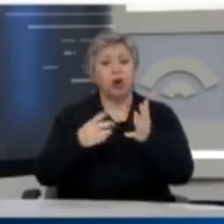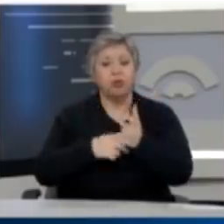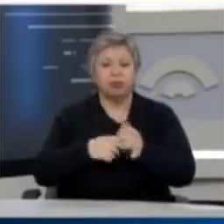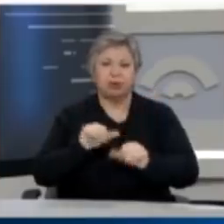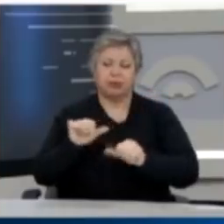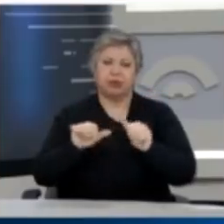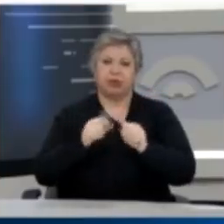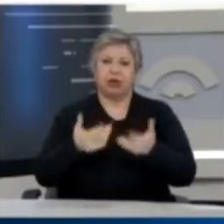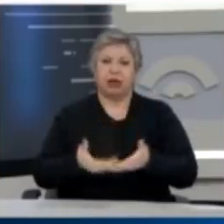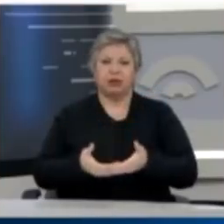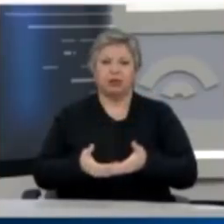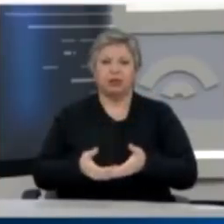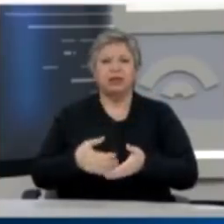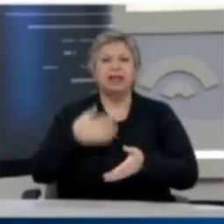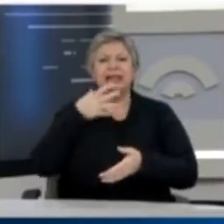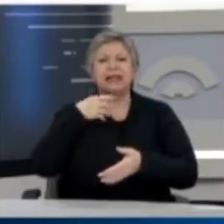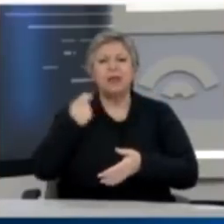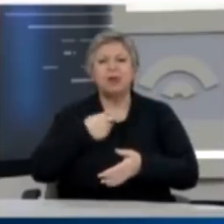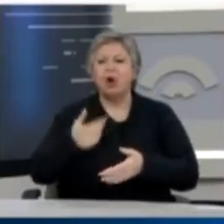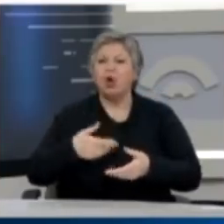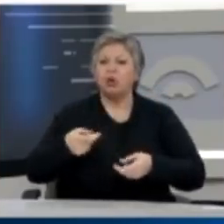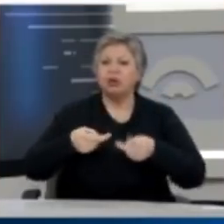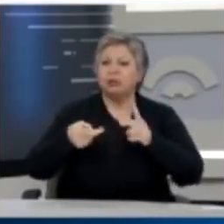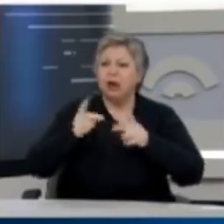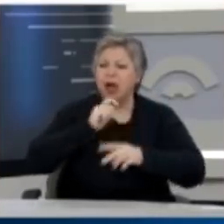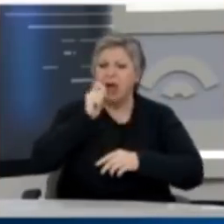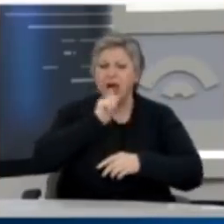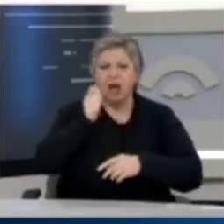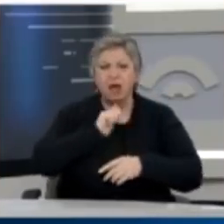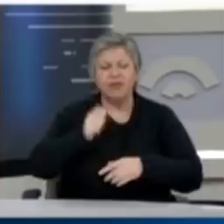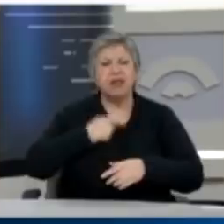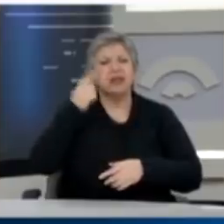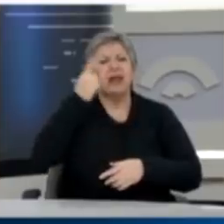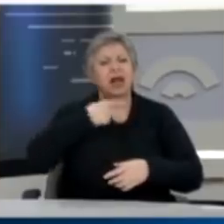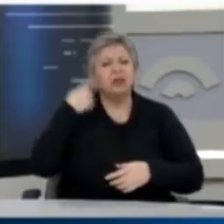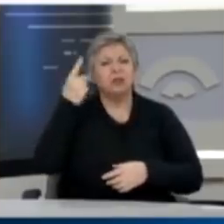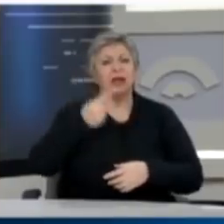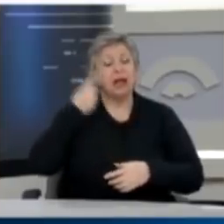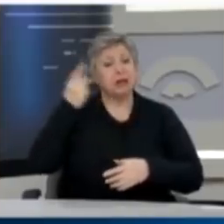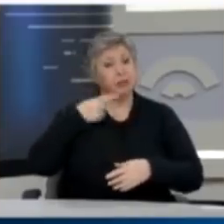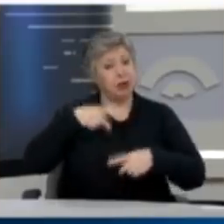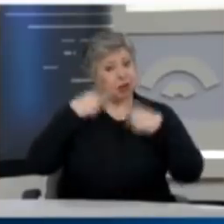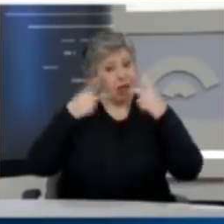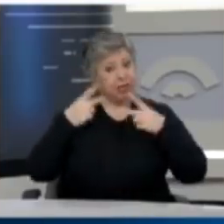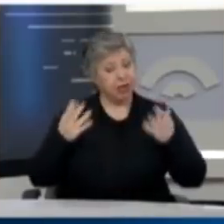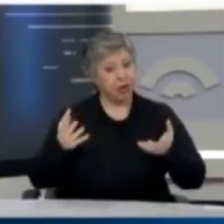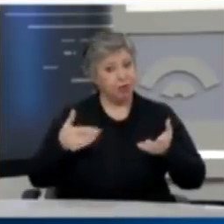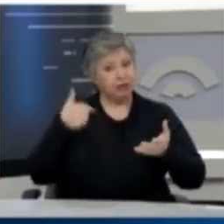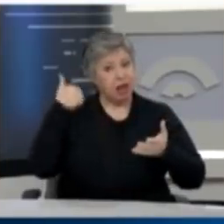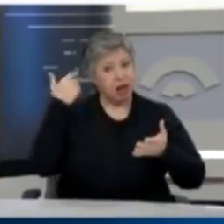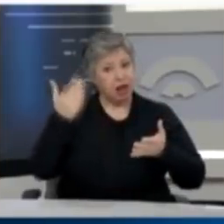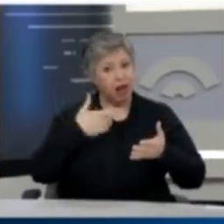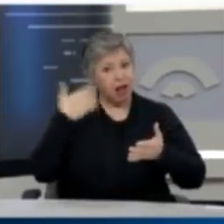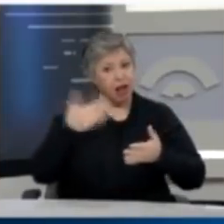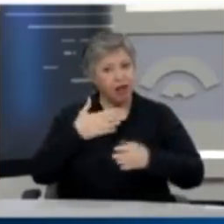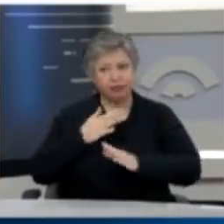κανένας λόγος να αναστέλλονται οι πολιτικές ελευθερίες, τα ατομικά και κοινωνικά δικαιώματα για οποιονδήποτε λόγο.